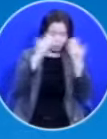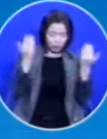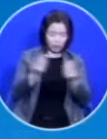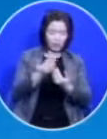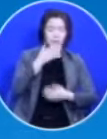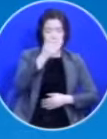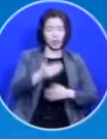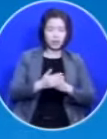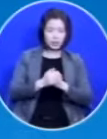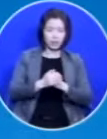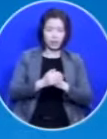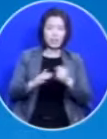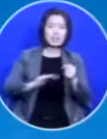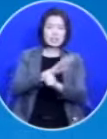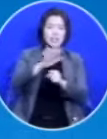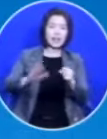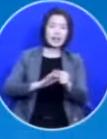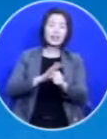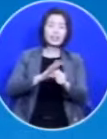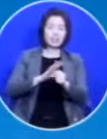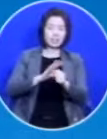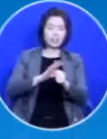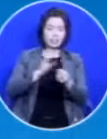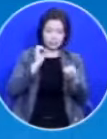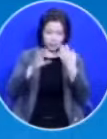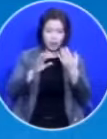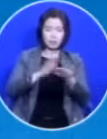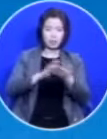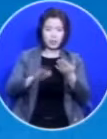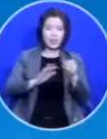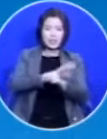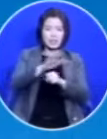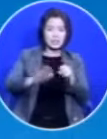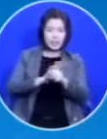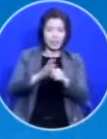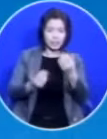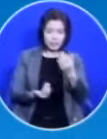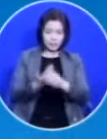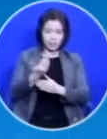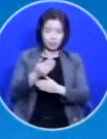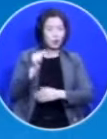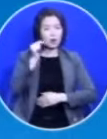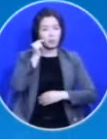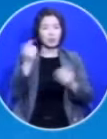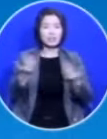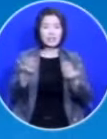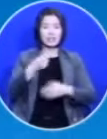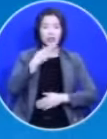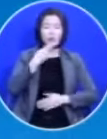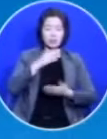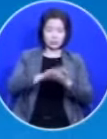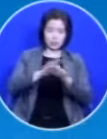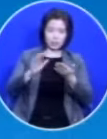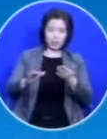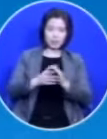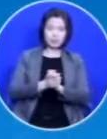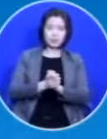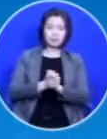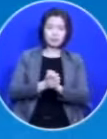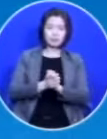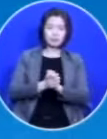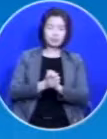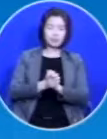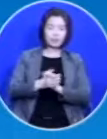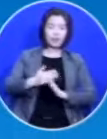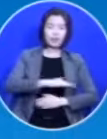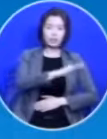사랑이 답인 거죠 사랑이 사랑이 일어나면 못할 일이 없습니다